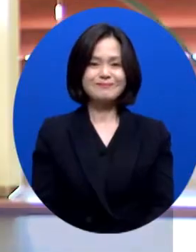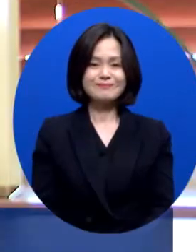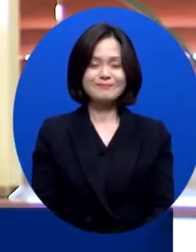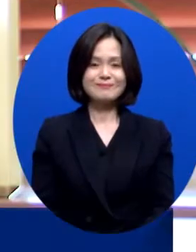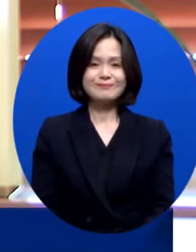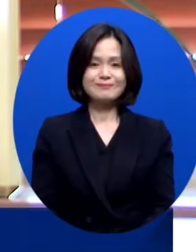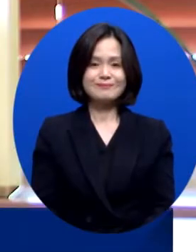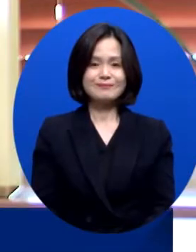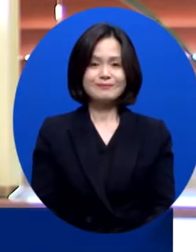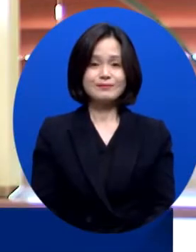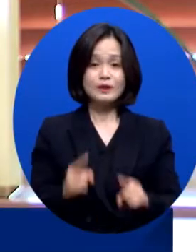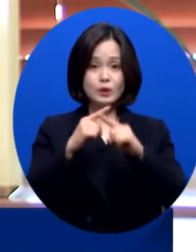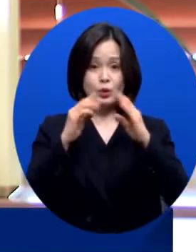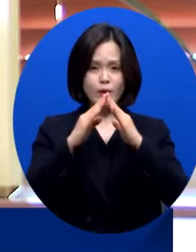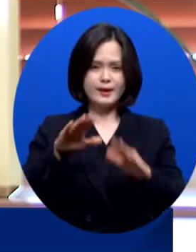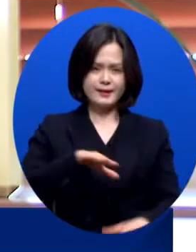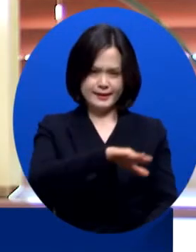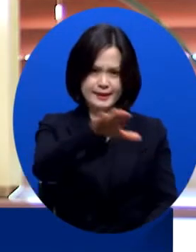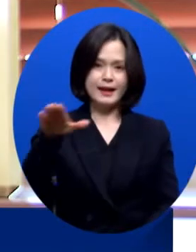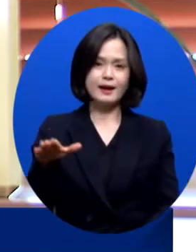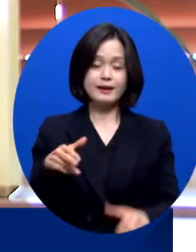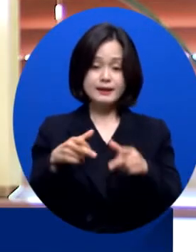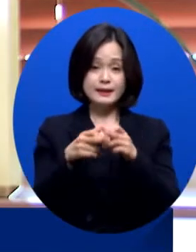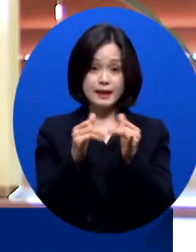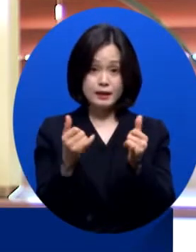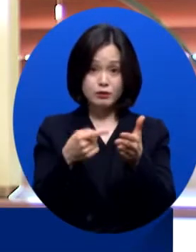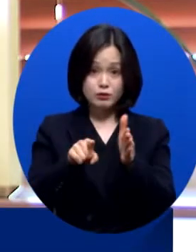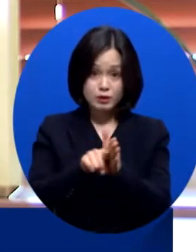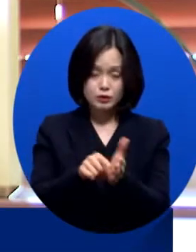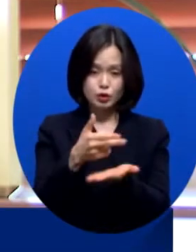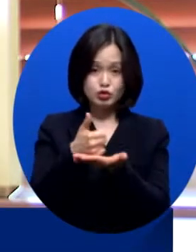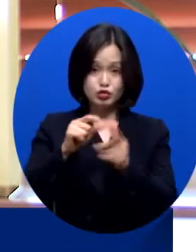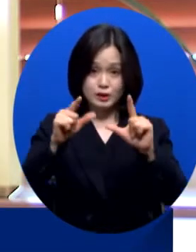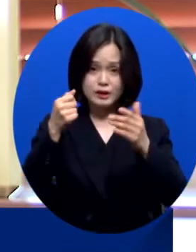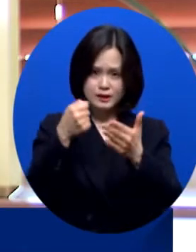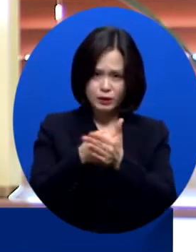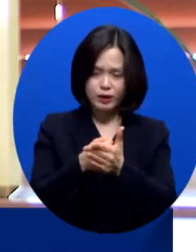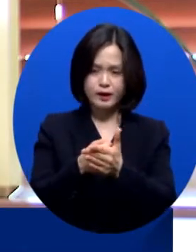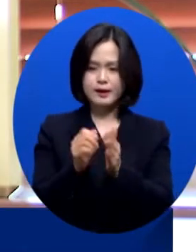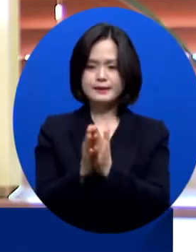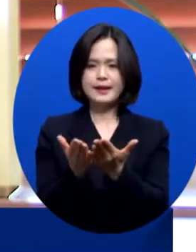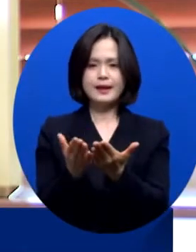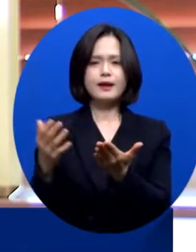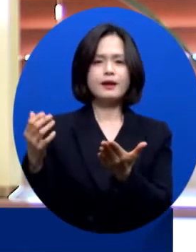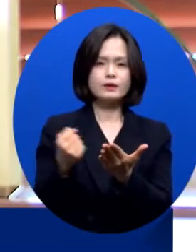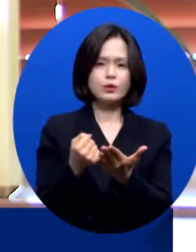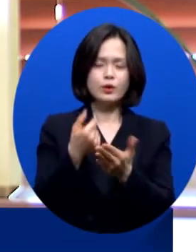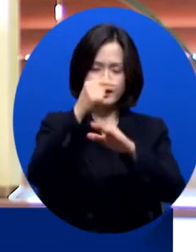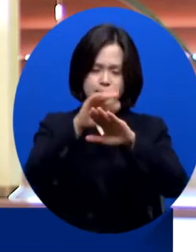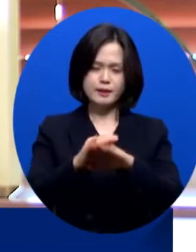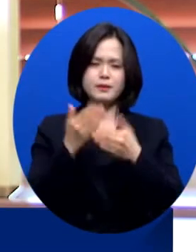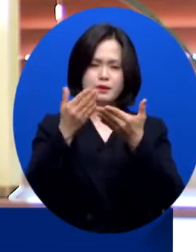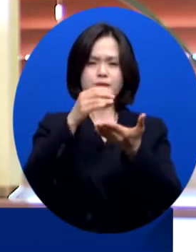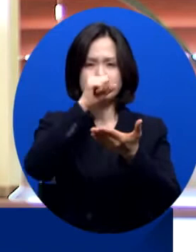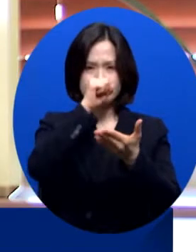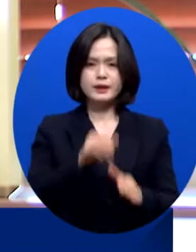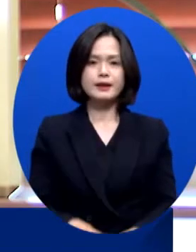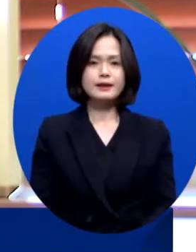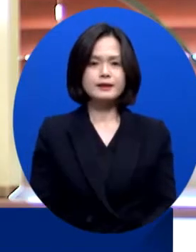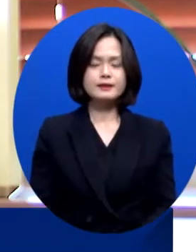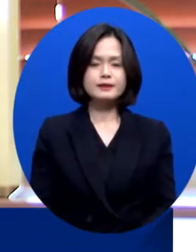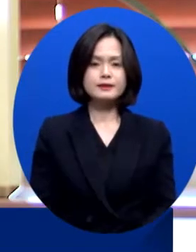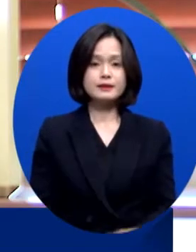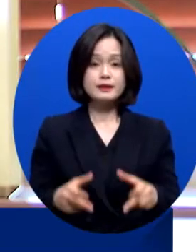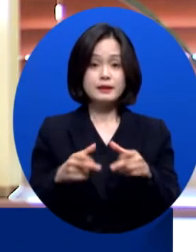년에 한 번 정도라도 장애에 관련된 설교를 교회들이 해주시길 기대하고 또 그것을 동료 아고 장애인이